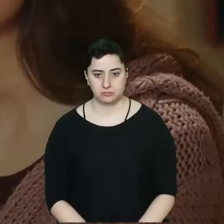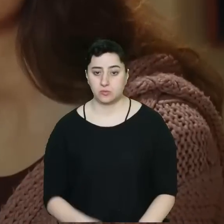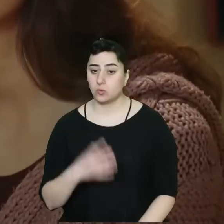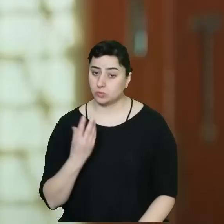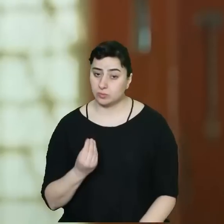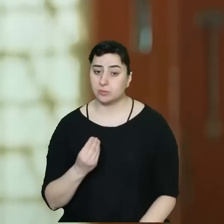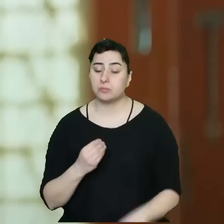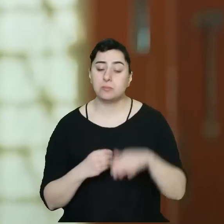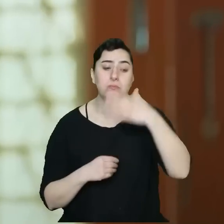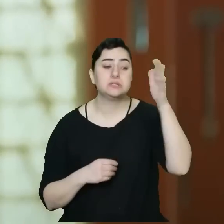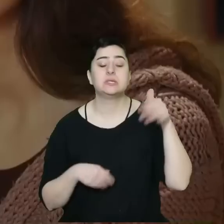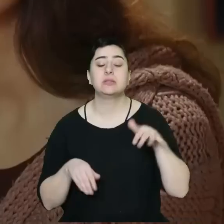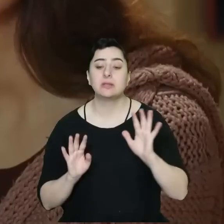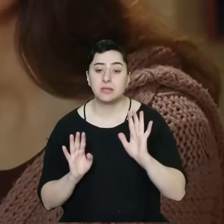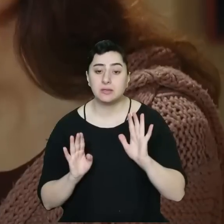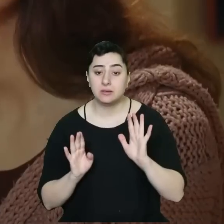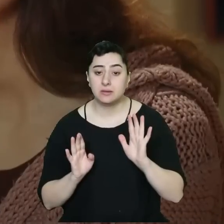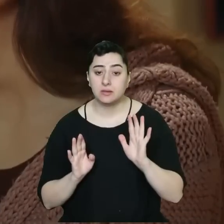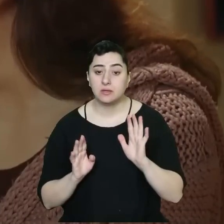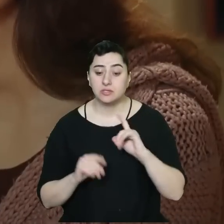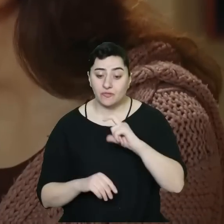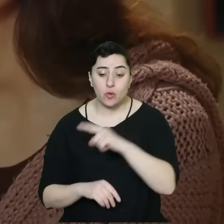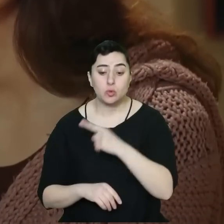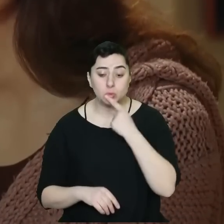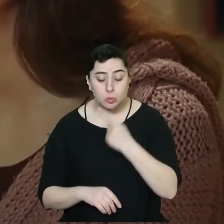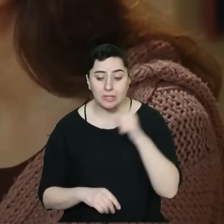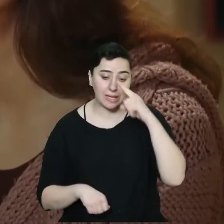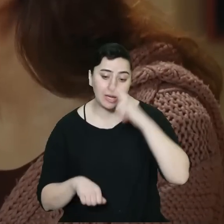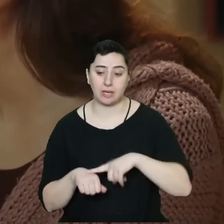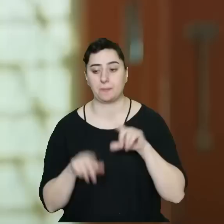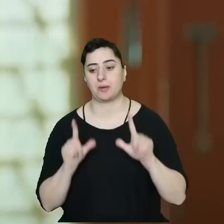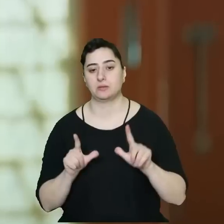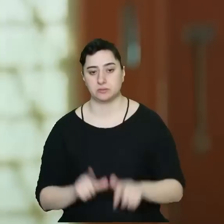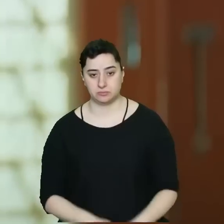O zaman başkalarına değil de Cevat'ın söylediklerine inan.